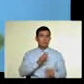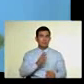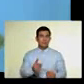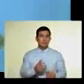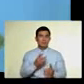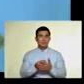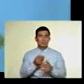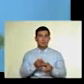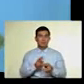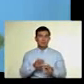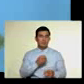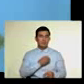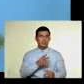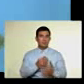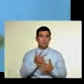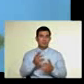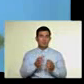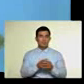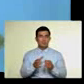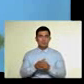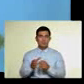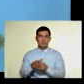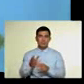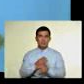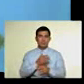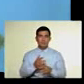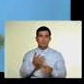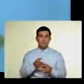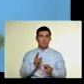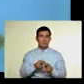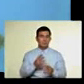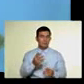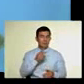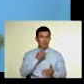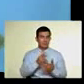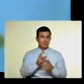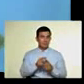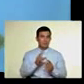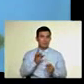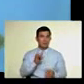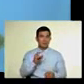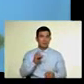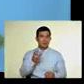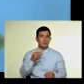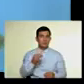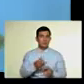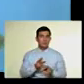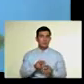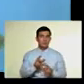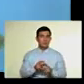Bu boyliklar 3 guruhga ajratiladi. Ular yoqilg'i, rudali va